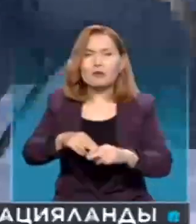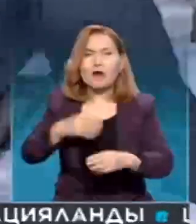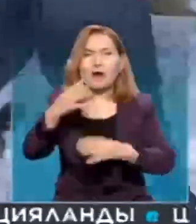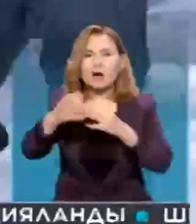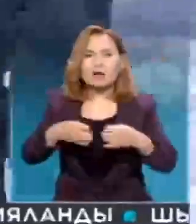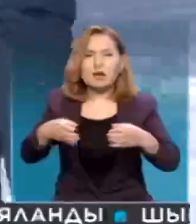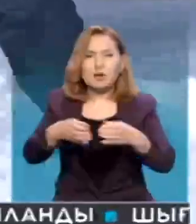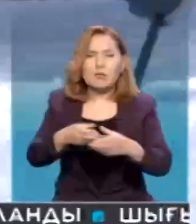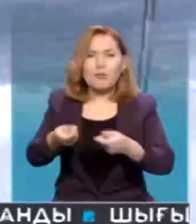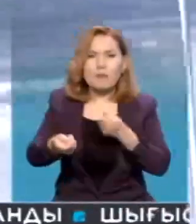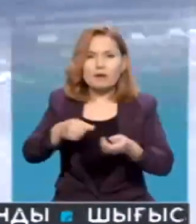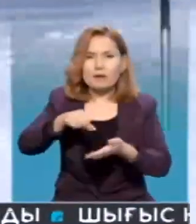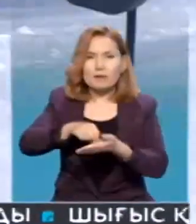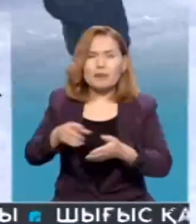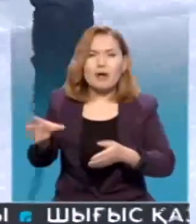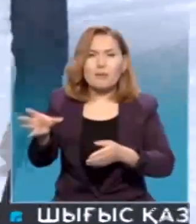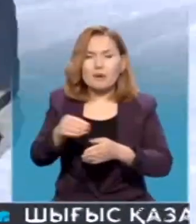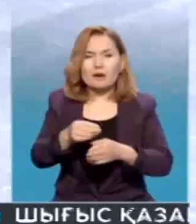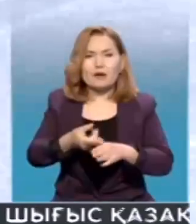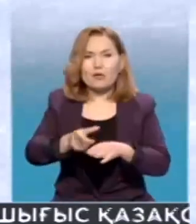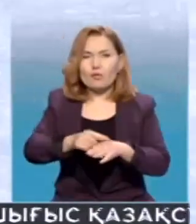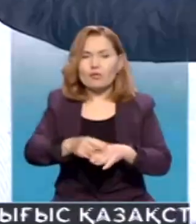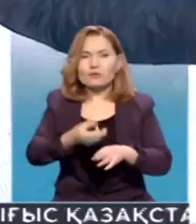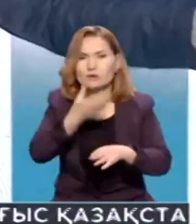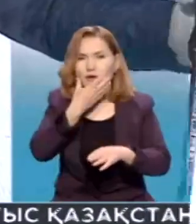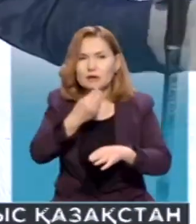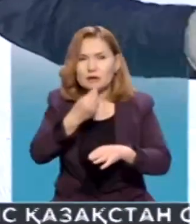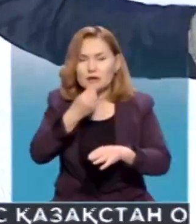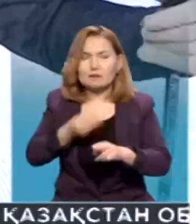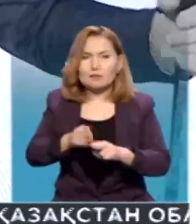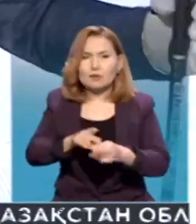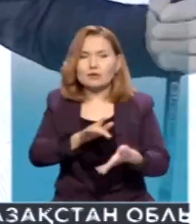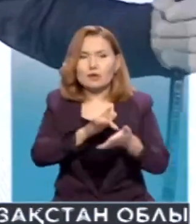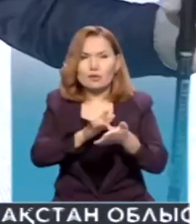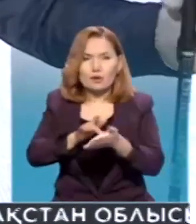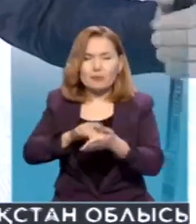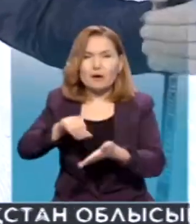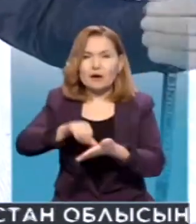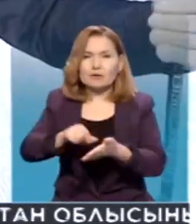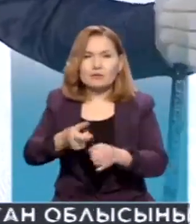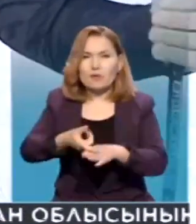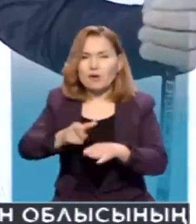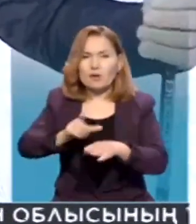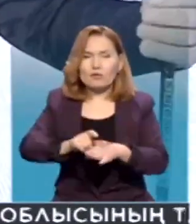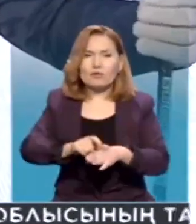халықаралық ұйымдардың басшылары бар. Барлығы керемет көңіл күйде шараға атсалысып жатыр.